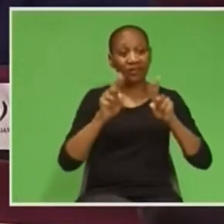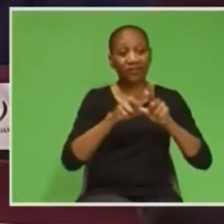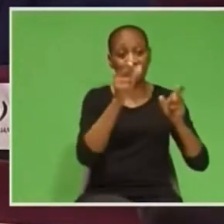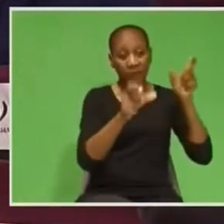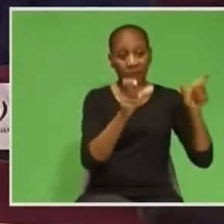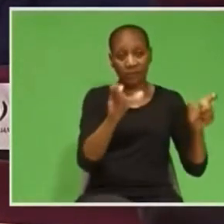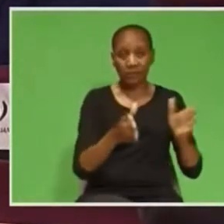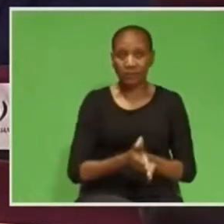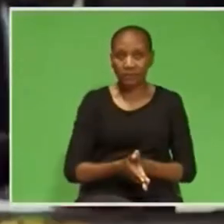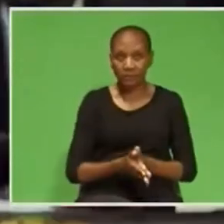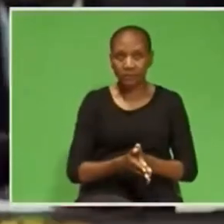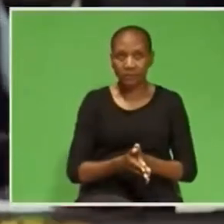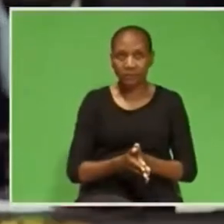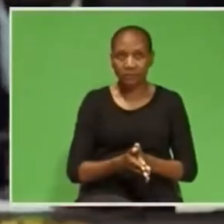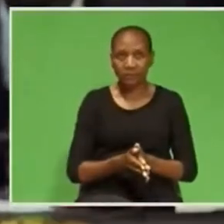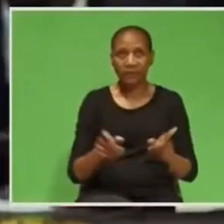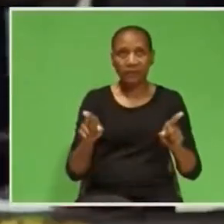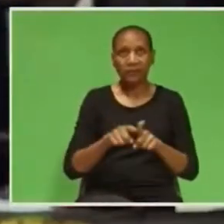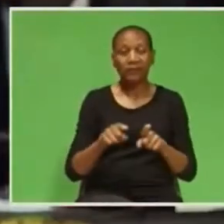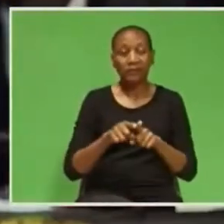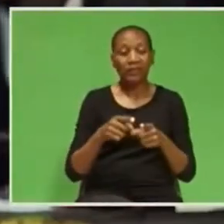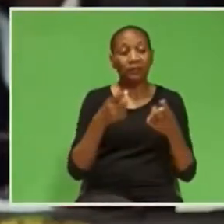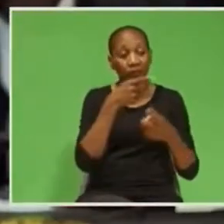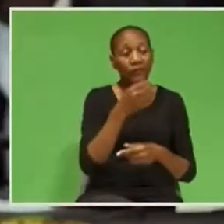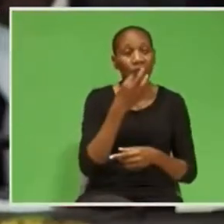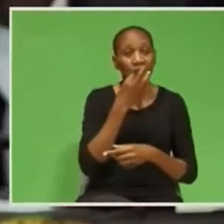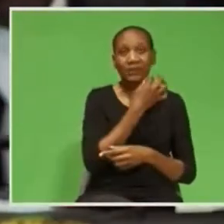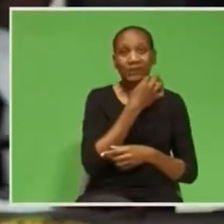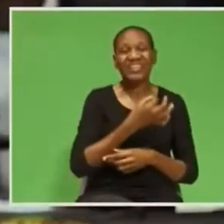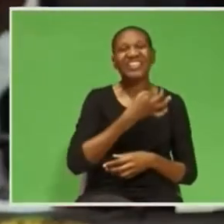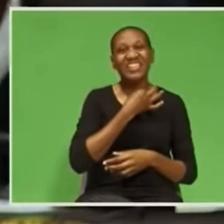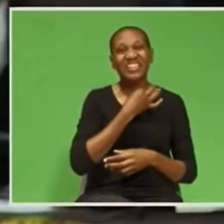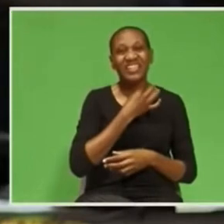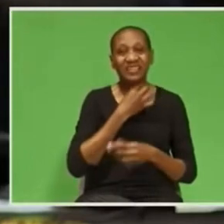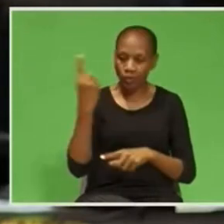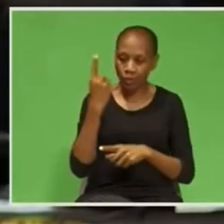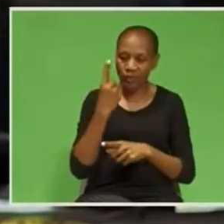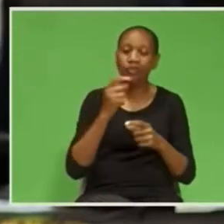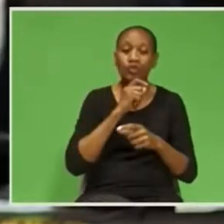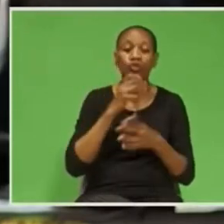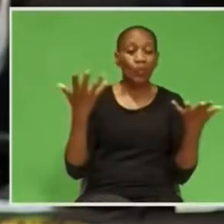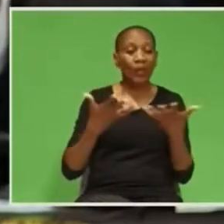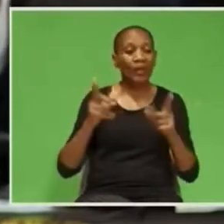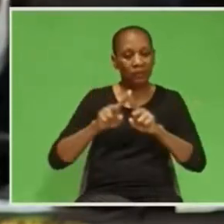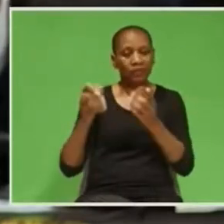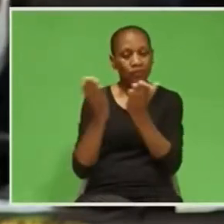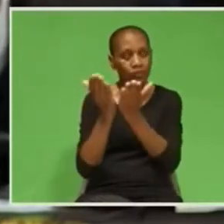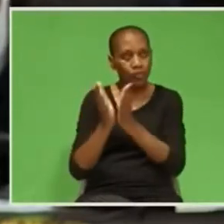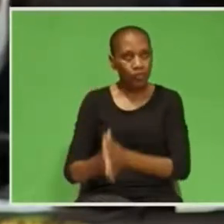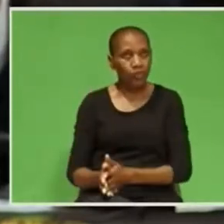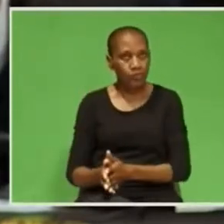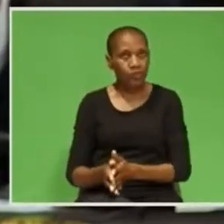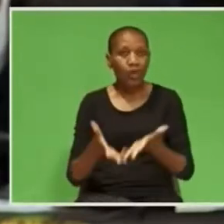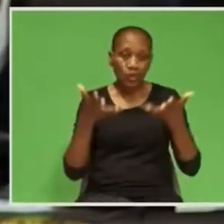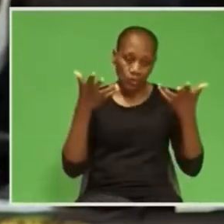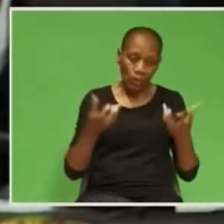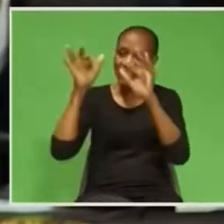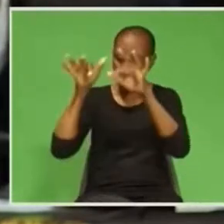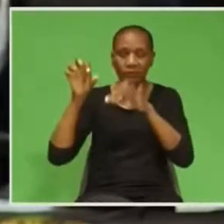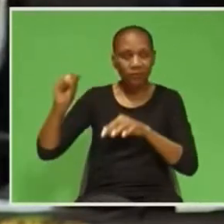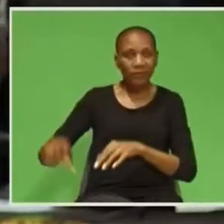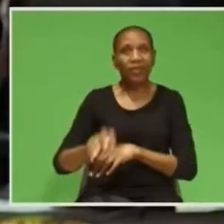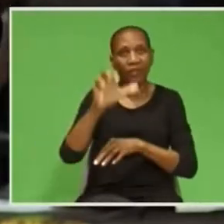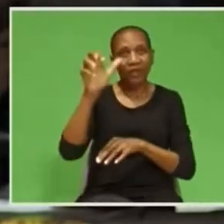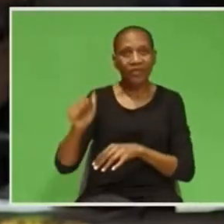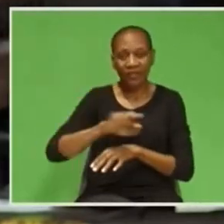You even strive to impose the English language as the only medium of instruction in schools, thereby forsaking the majority of South Africans.